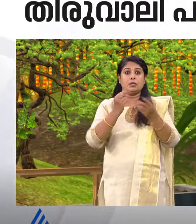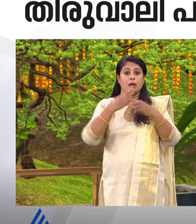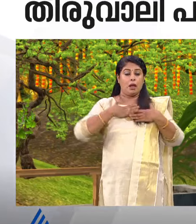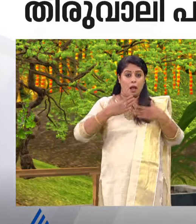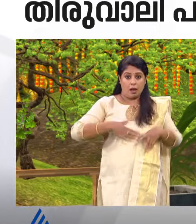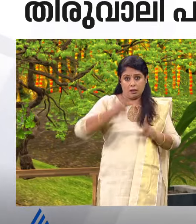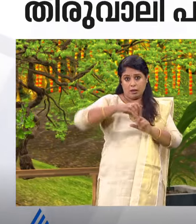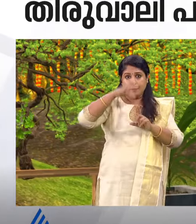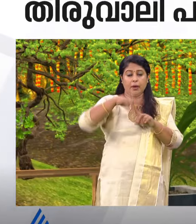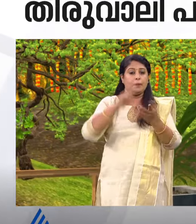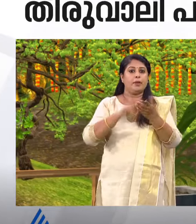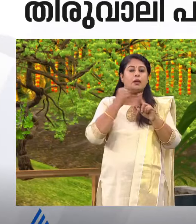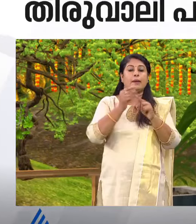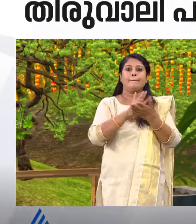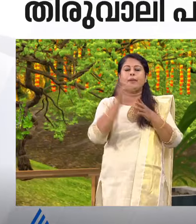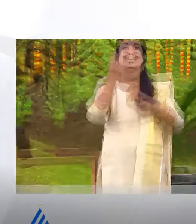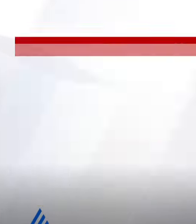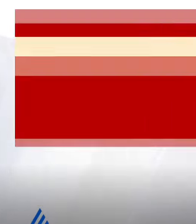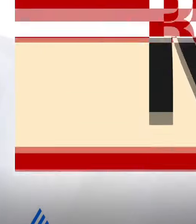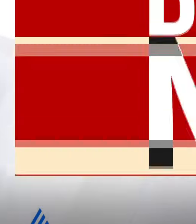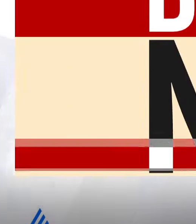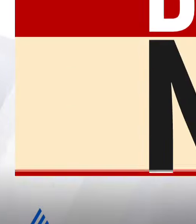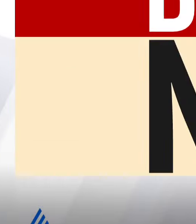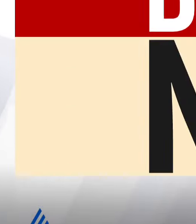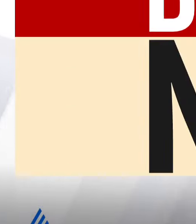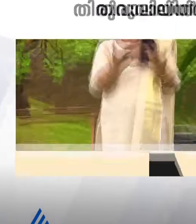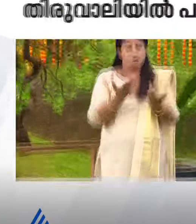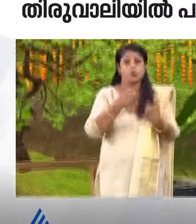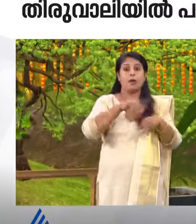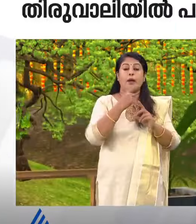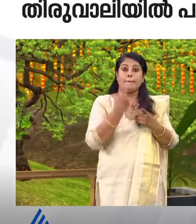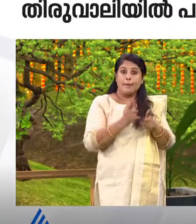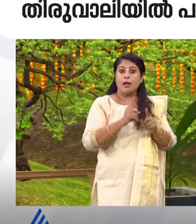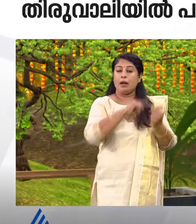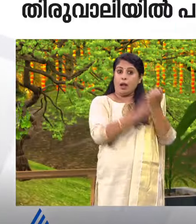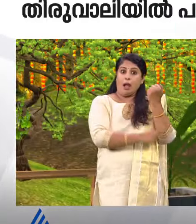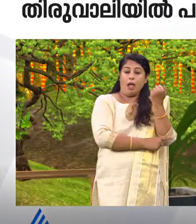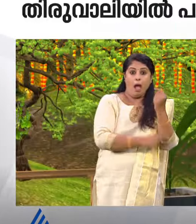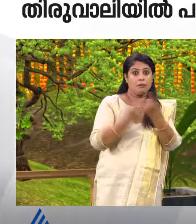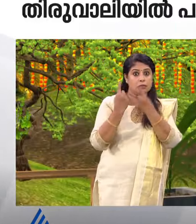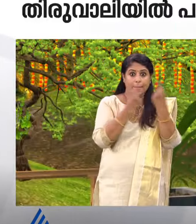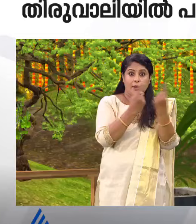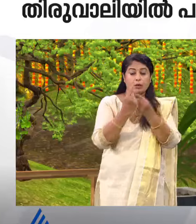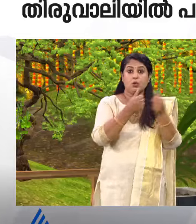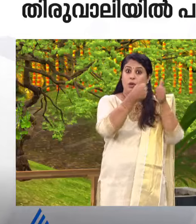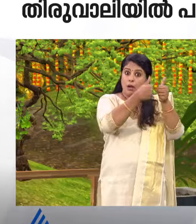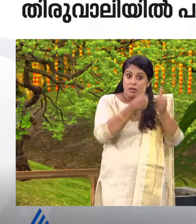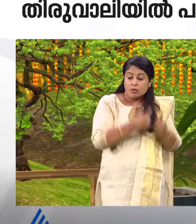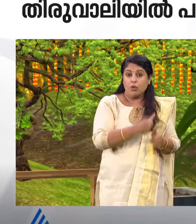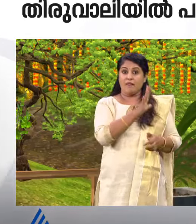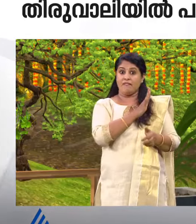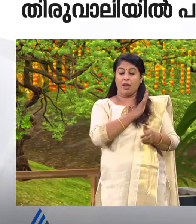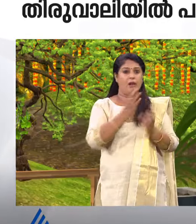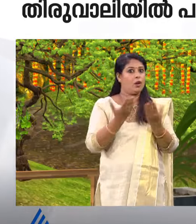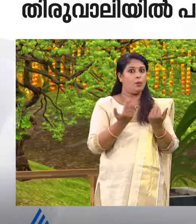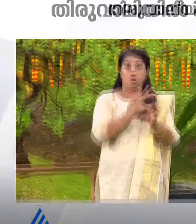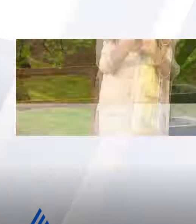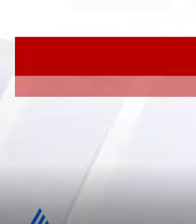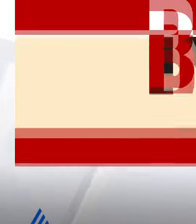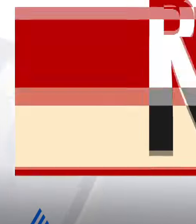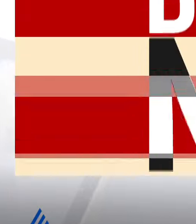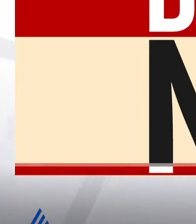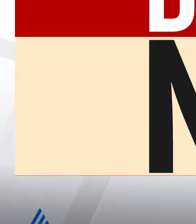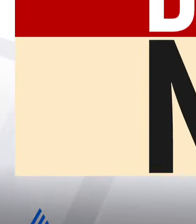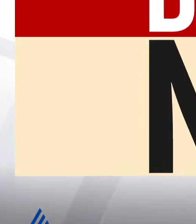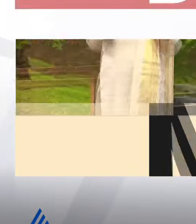മരണകാരണമെന്ന് സ്ഥിരീകരിക്കാനാവൂ. പക്ഷേ അതിനു മുമ്പ് തന്നെ സ്വാഭാവികമായും അതിൻ്റെ അന്തിമ പരിശോധനാ ഫലം വരുന്നതുവരെ കാത്തിരിക്കാനാവില്ല. ഇത് വ്യാപകമായി പകരുന്ന